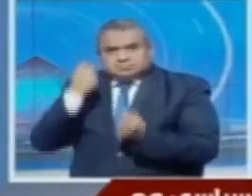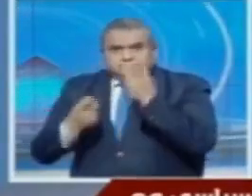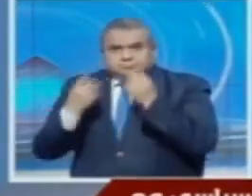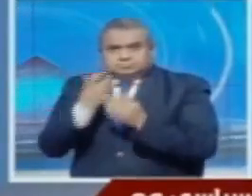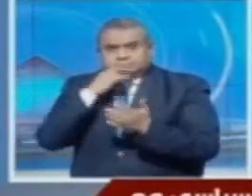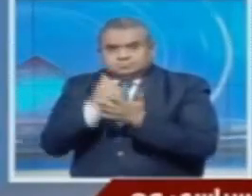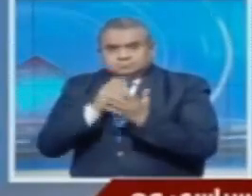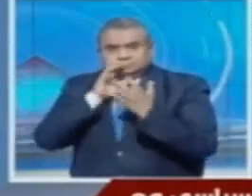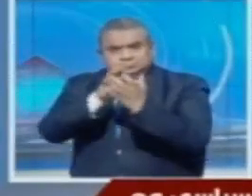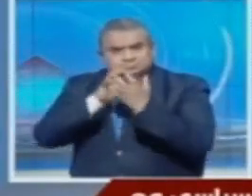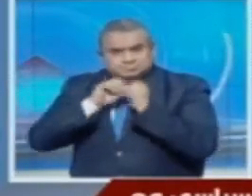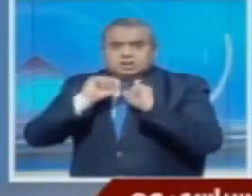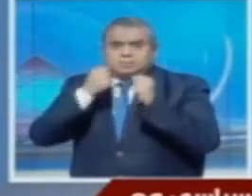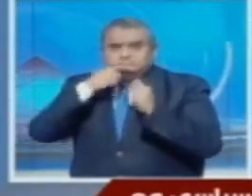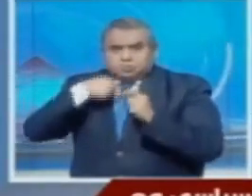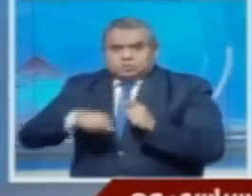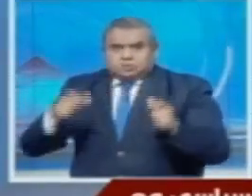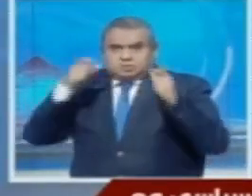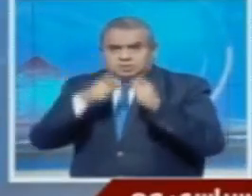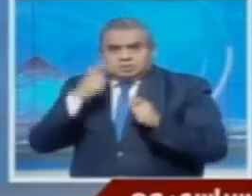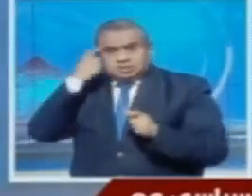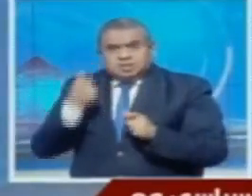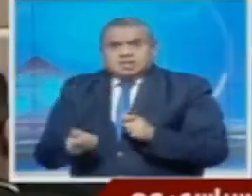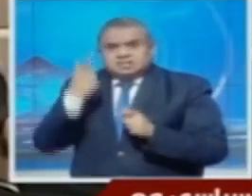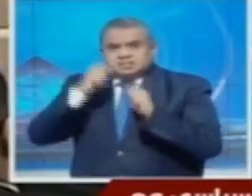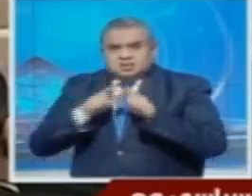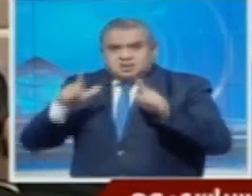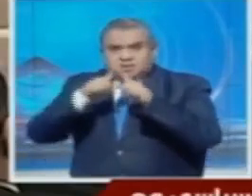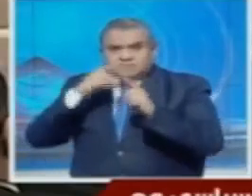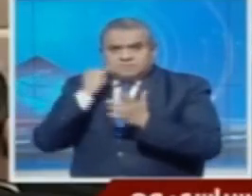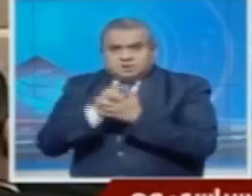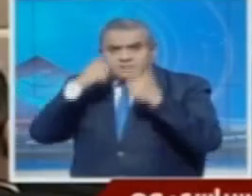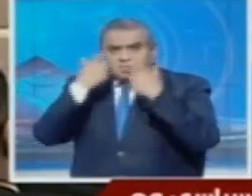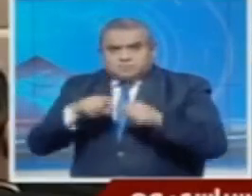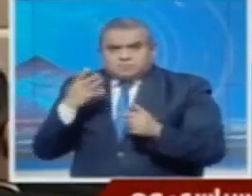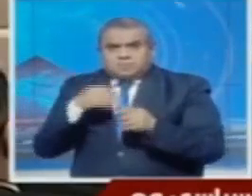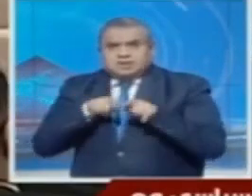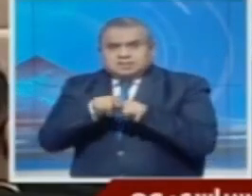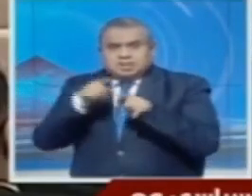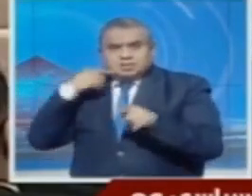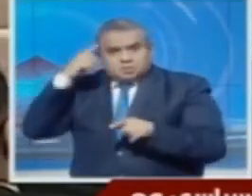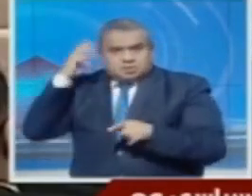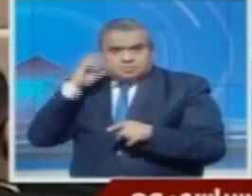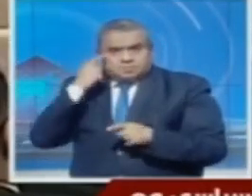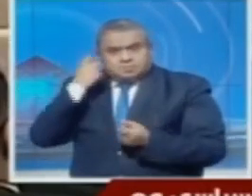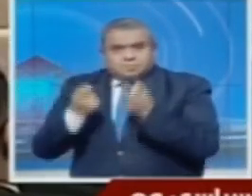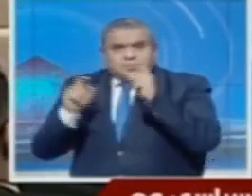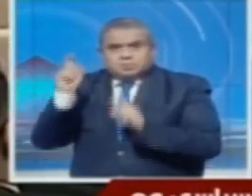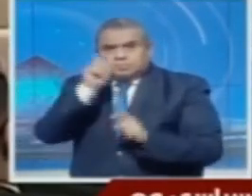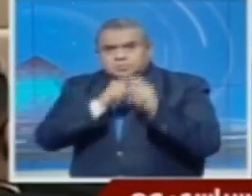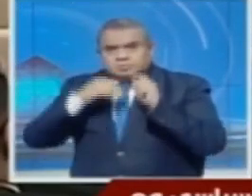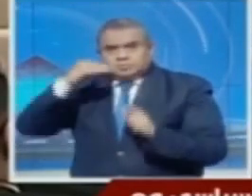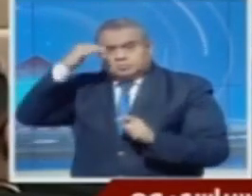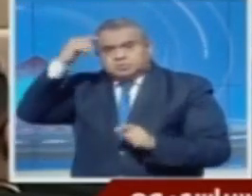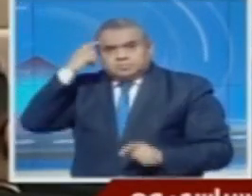وليس الاشتباك. جاء ذلك خلال جلسة لجنة الثقافة والهوية الوطنية المندرجة تحت المحور المجتمعي